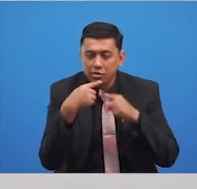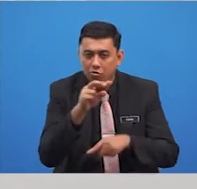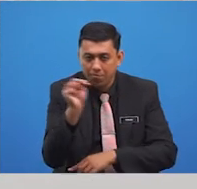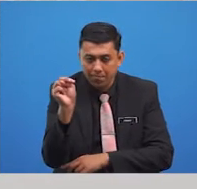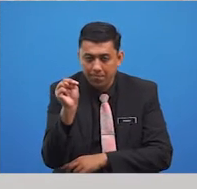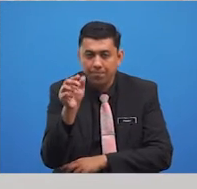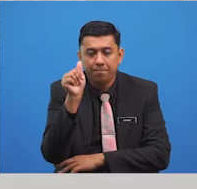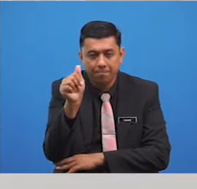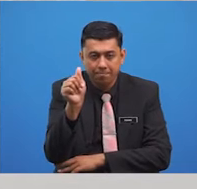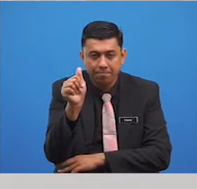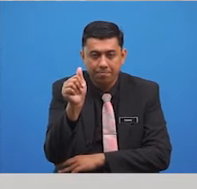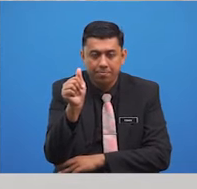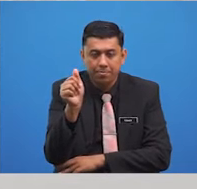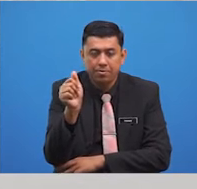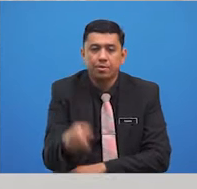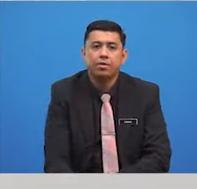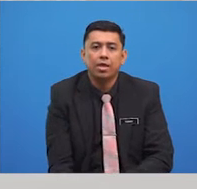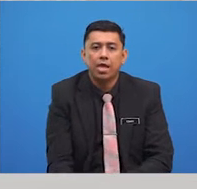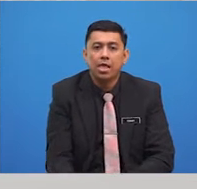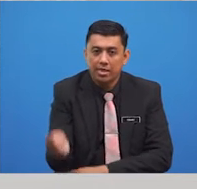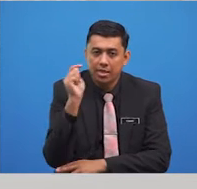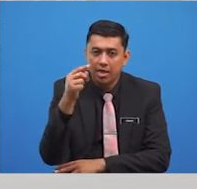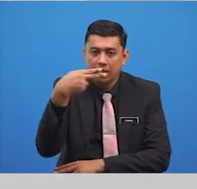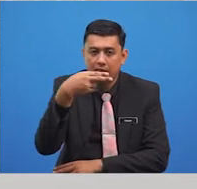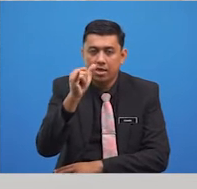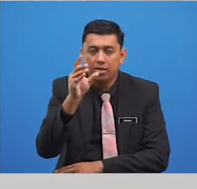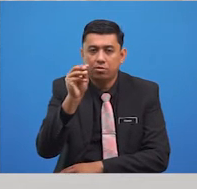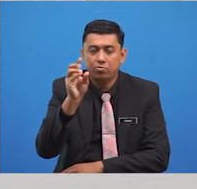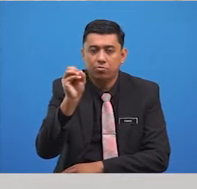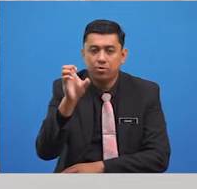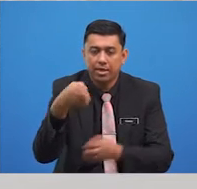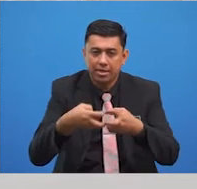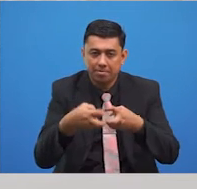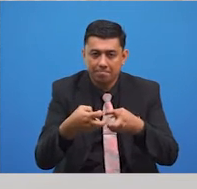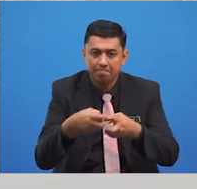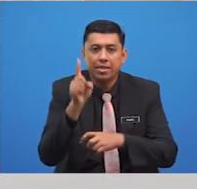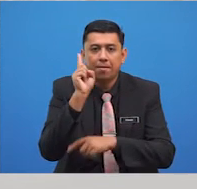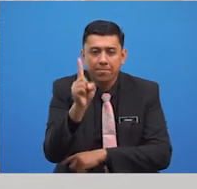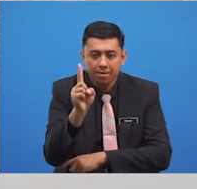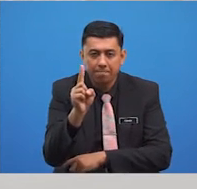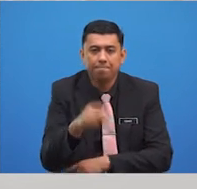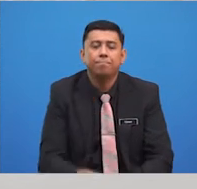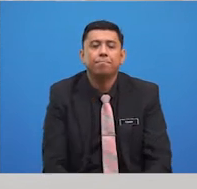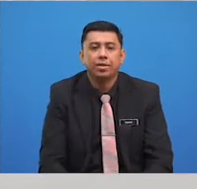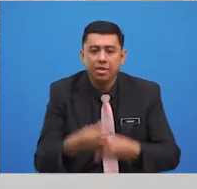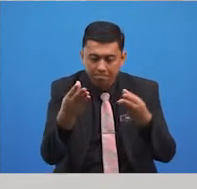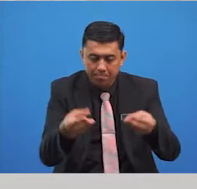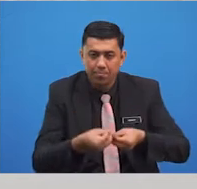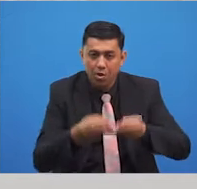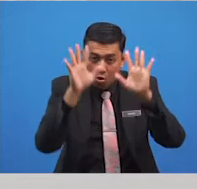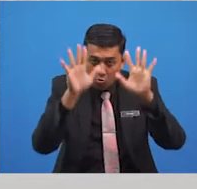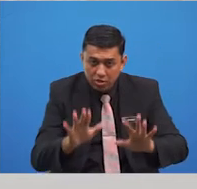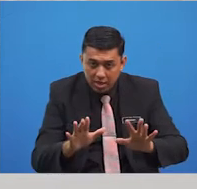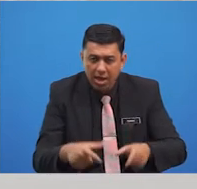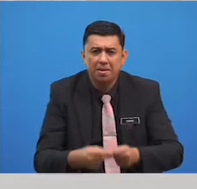Jawapan bagi A. Tenaga hidroelektrik ialah pertama,